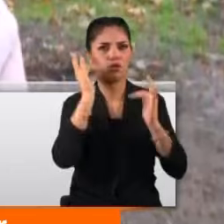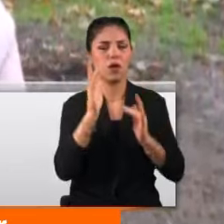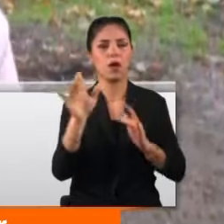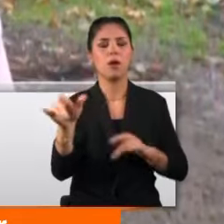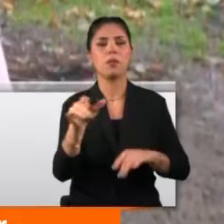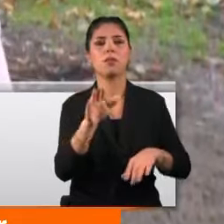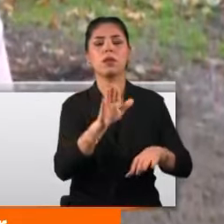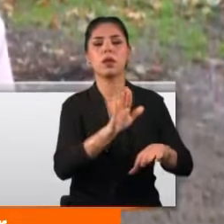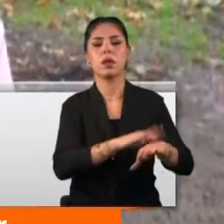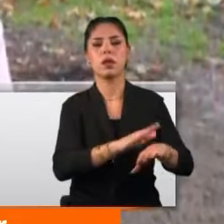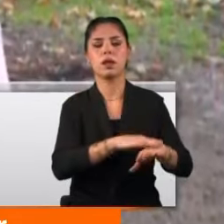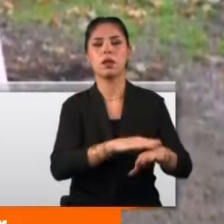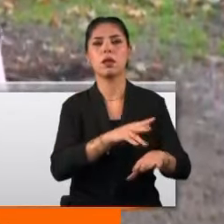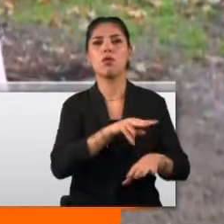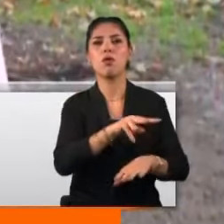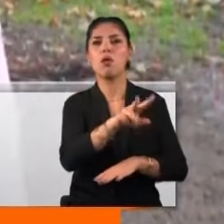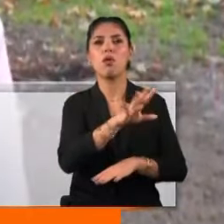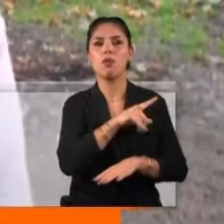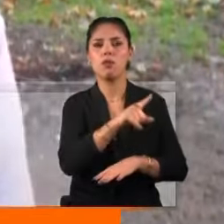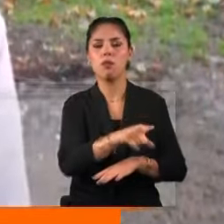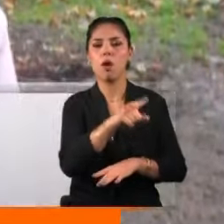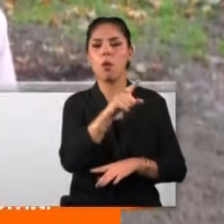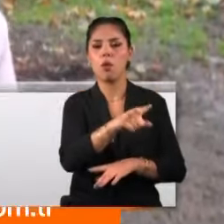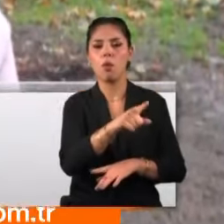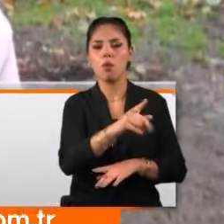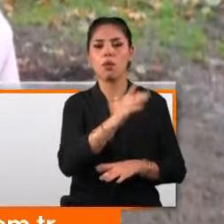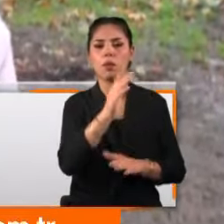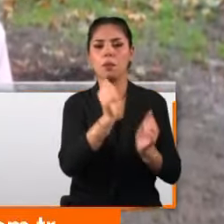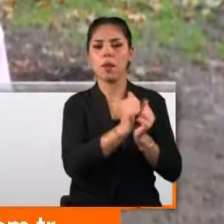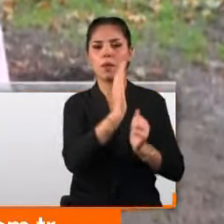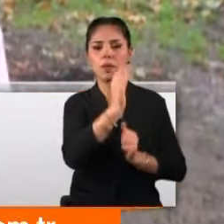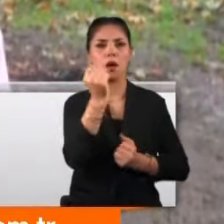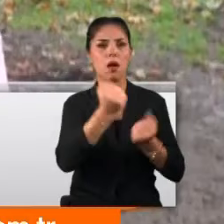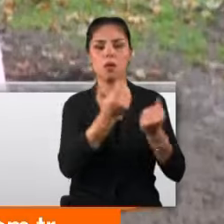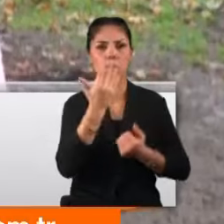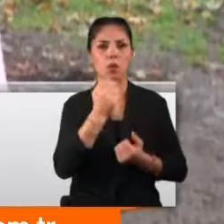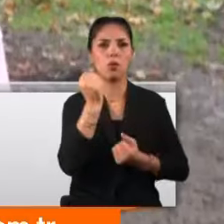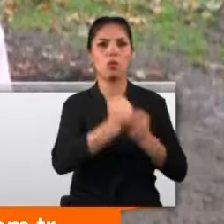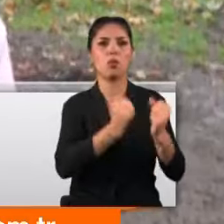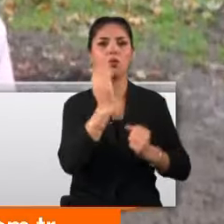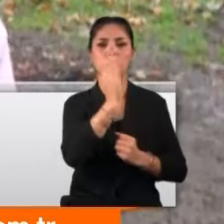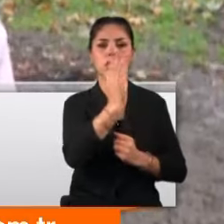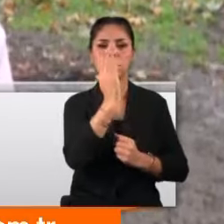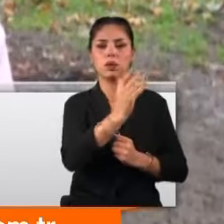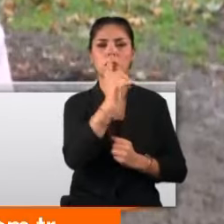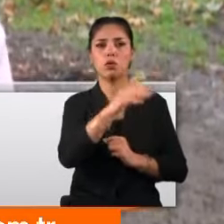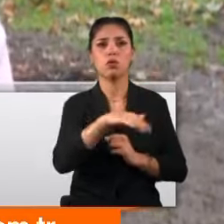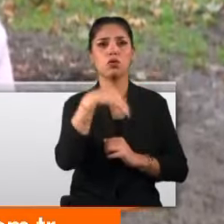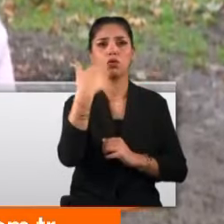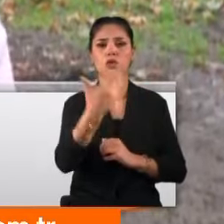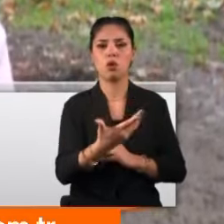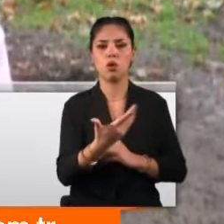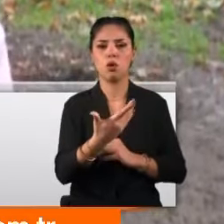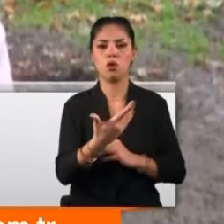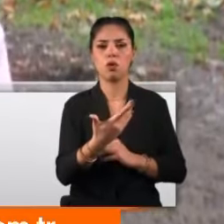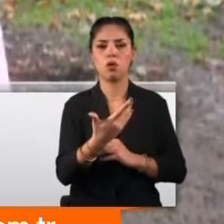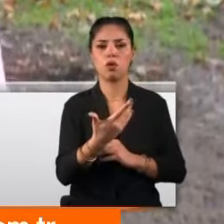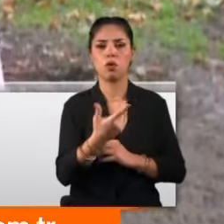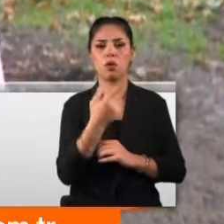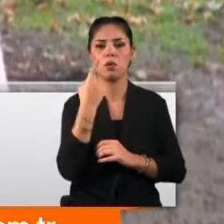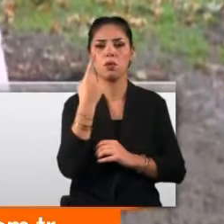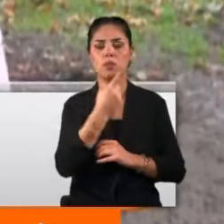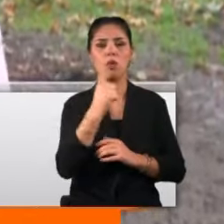var. Sağa doğru giden. Oradan gittiler. Araba falan yoktu. Koşarak gittiler. Oradan sonrası zaten aşık olduğu